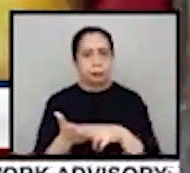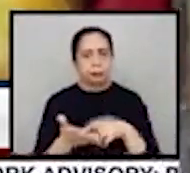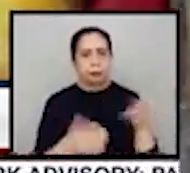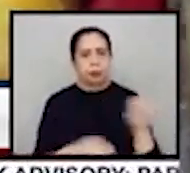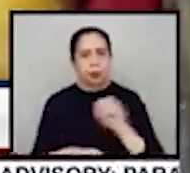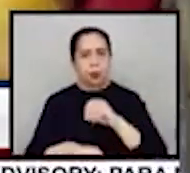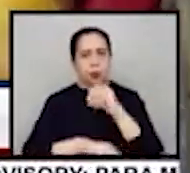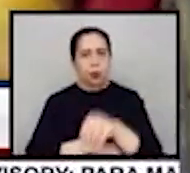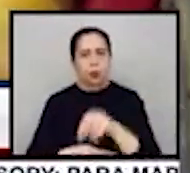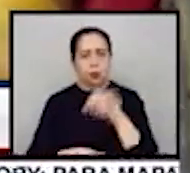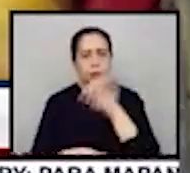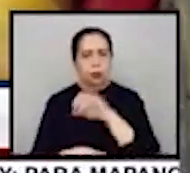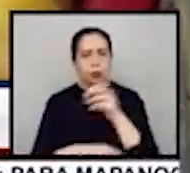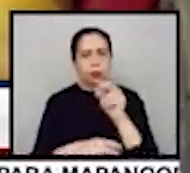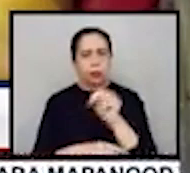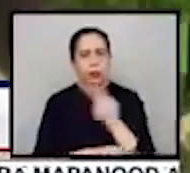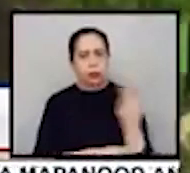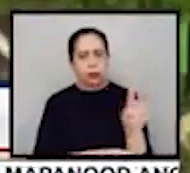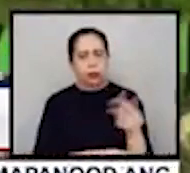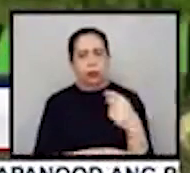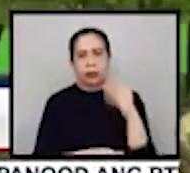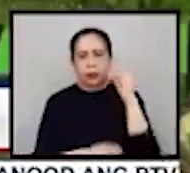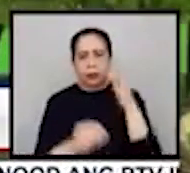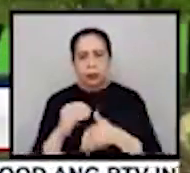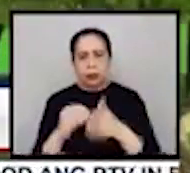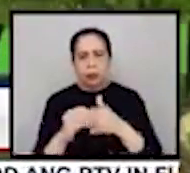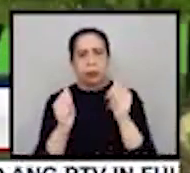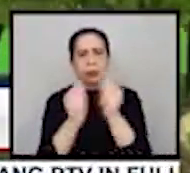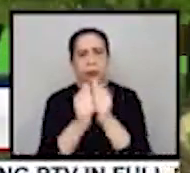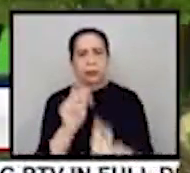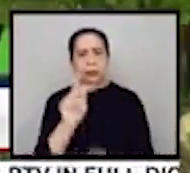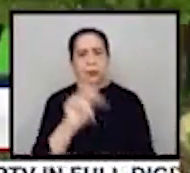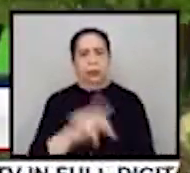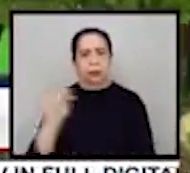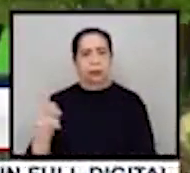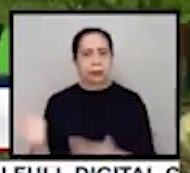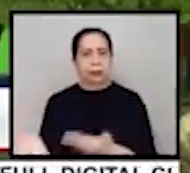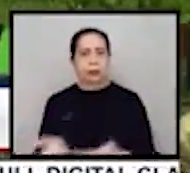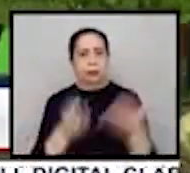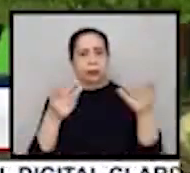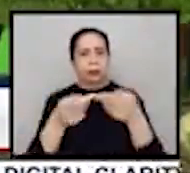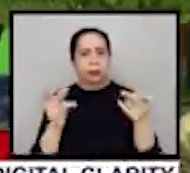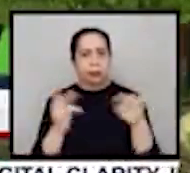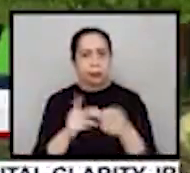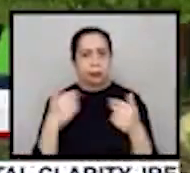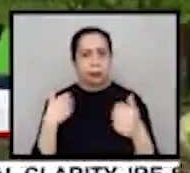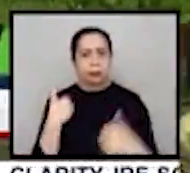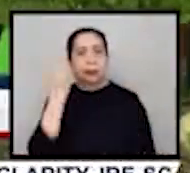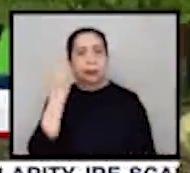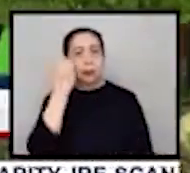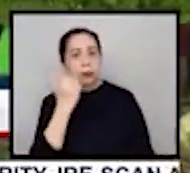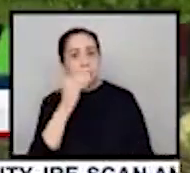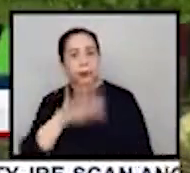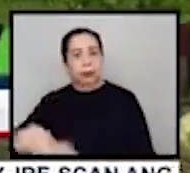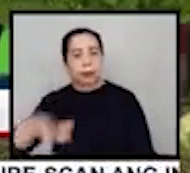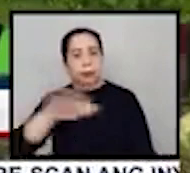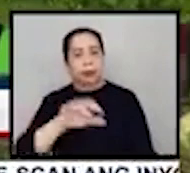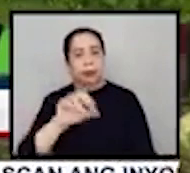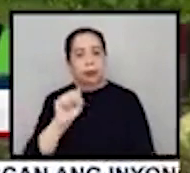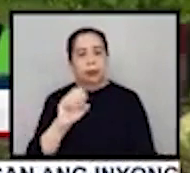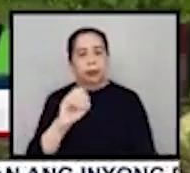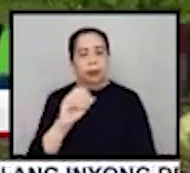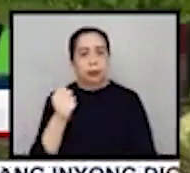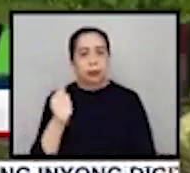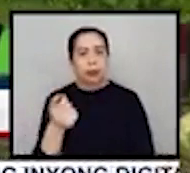sa Nueva Vizcaya maging sa Pampanga. Dali natin dun sa lugar na meron namang kakulangan. So yung scenario in